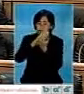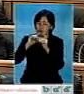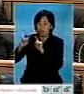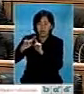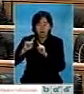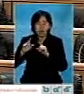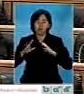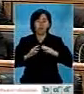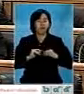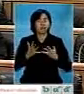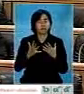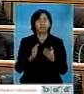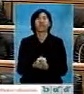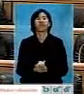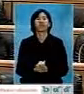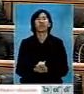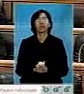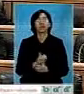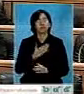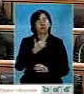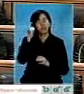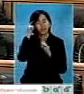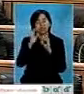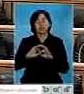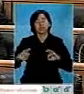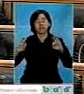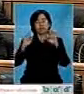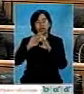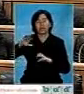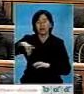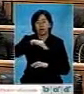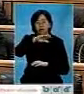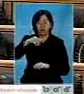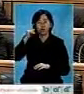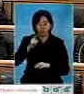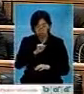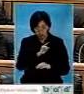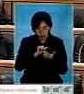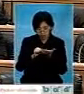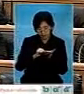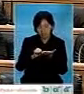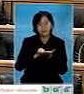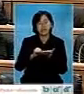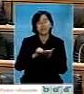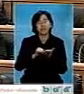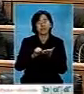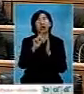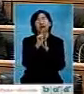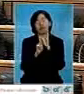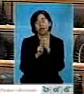ยประเทศฉะนั้นจึงมีความจำเป็นว่าเราจะต้องได้รับการดูแลแก้ไขเห็นไหมล่ะ